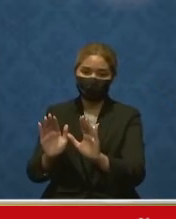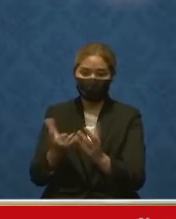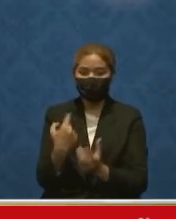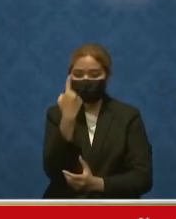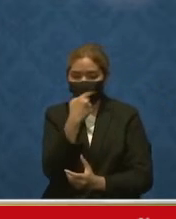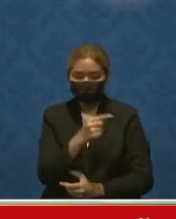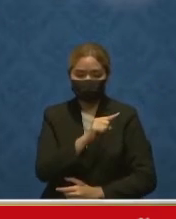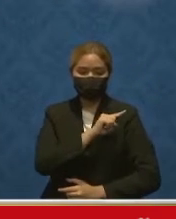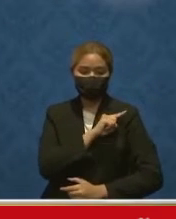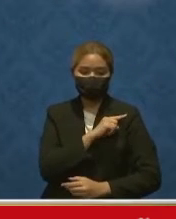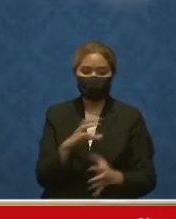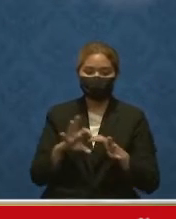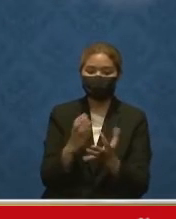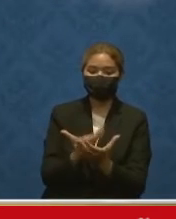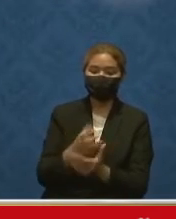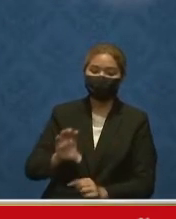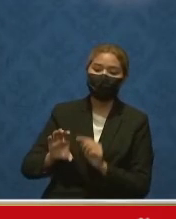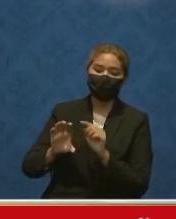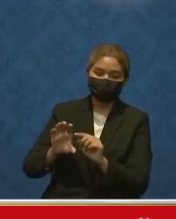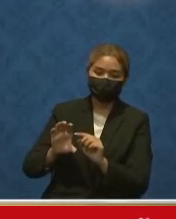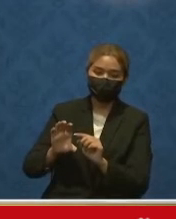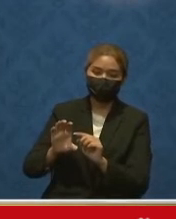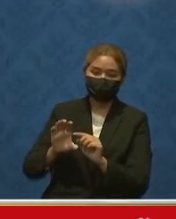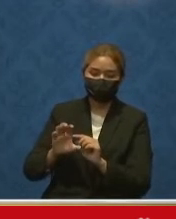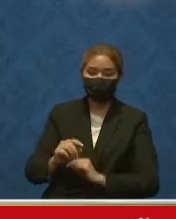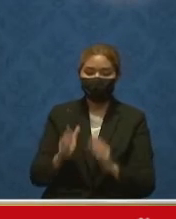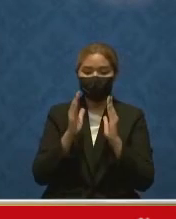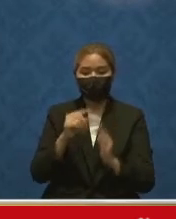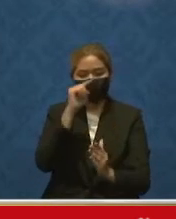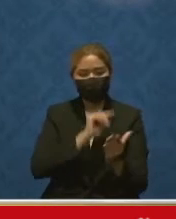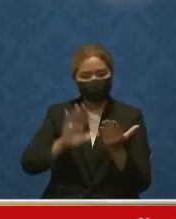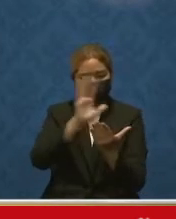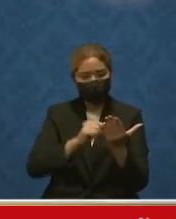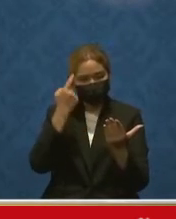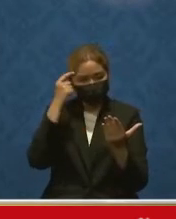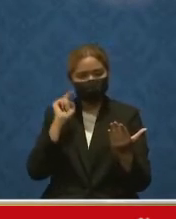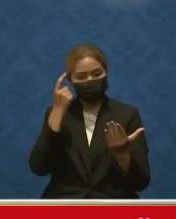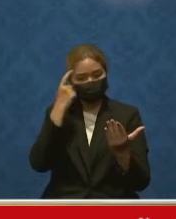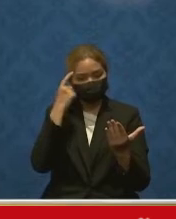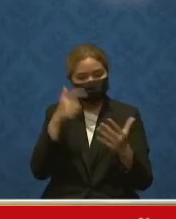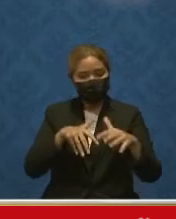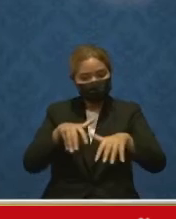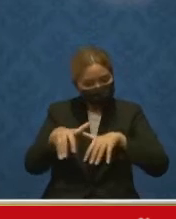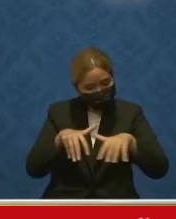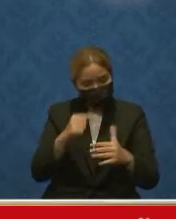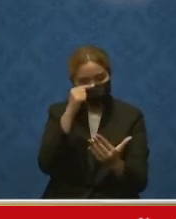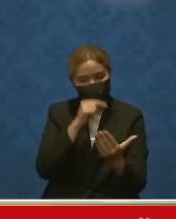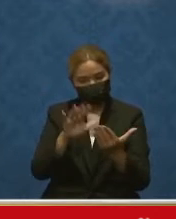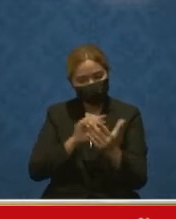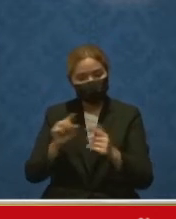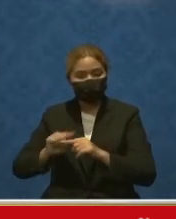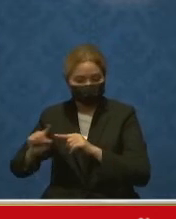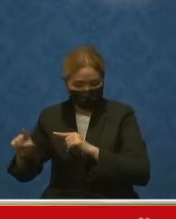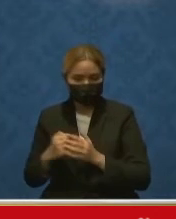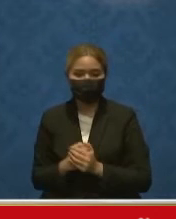ไรก็เห็นพี่น้องประชาชนบ้างบางทีงานI Oทั้งหลายการปฏิบัติการเรื่องงานความรับ